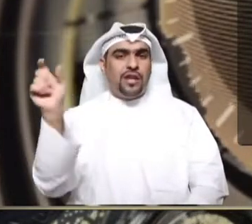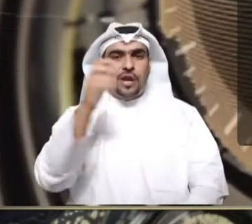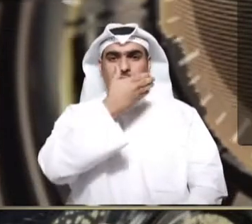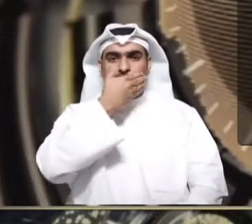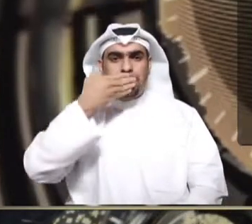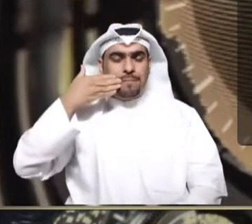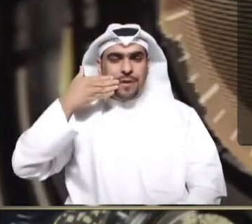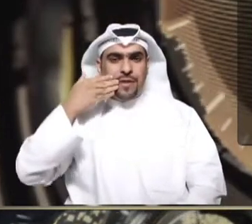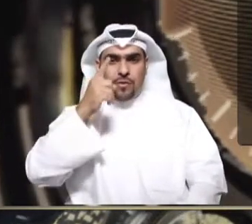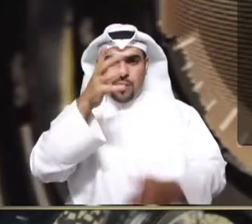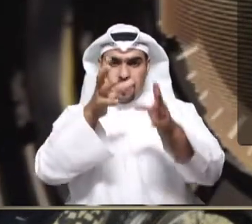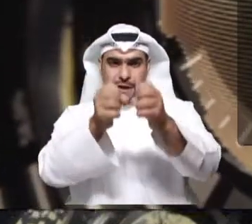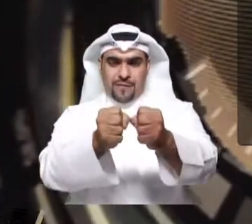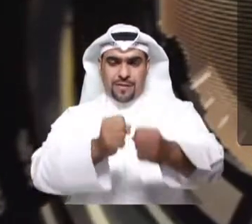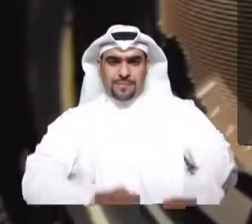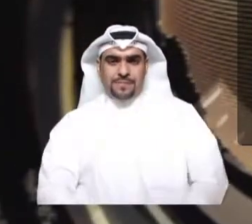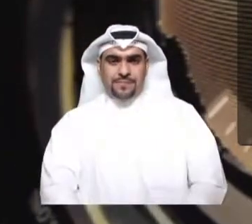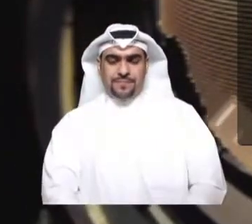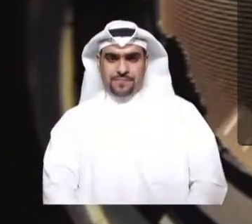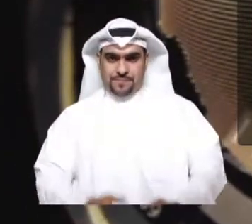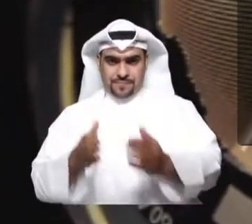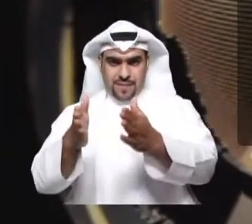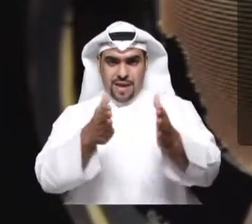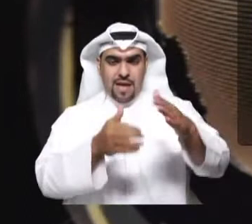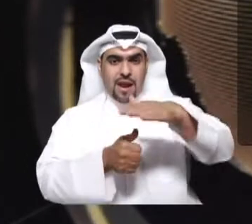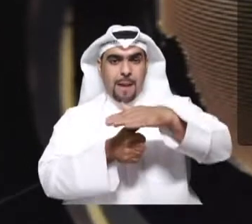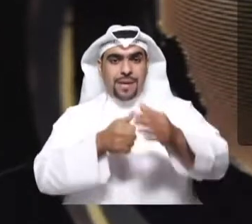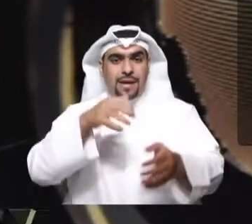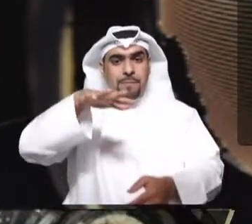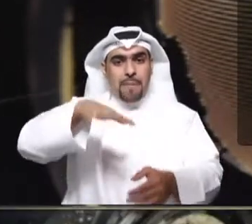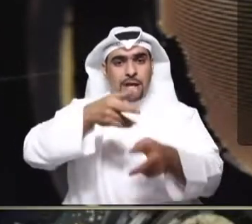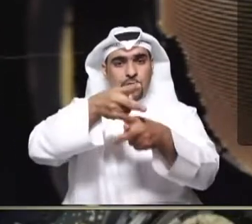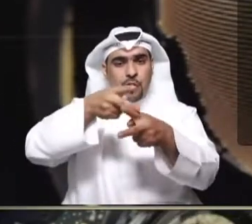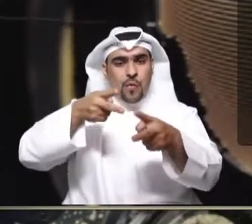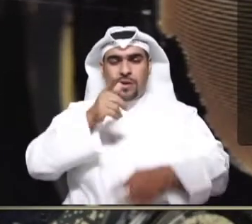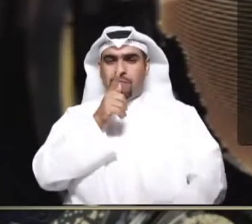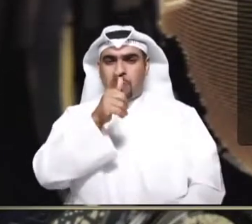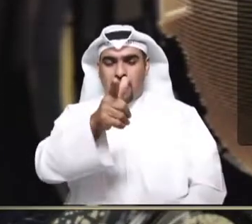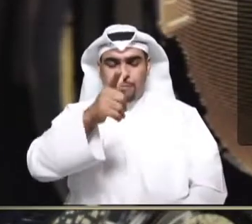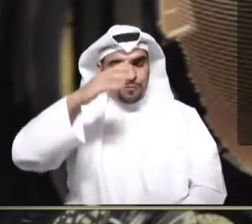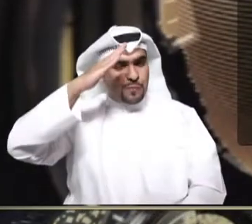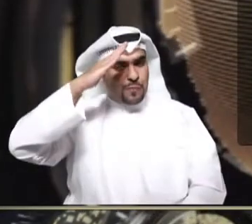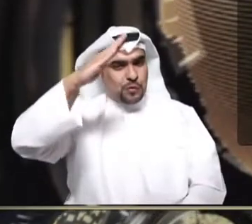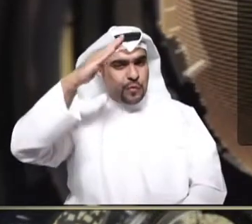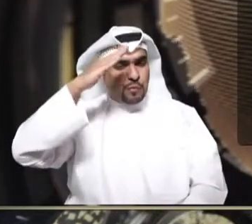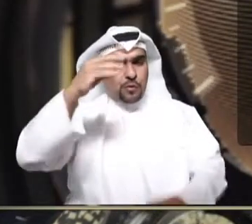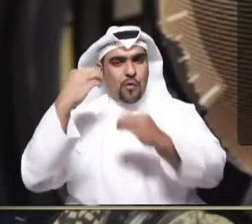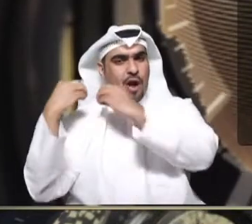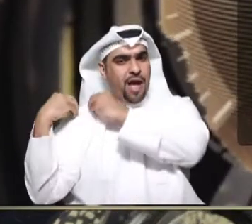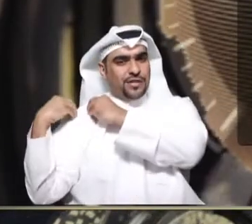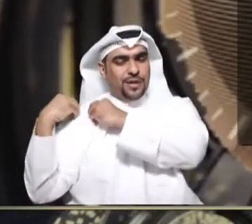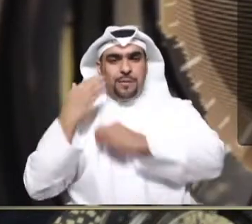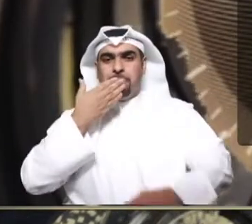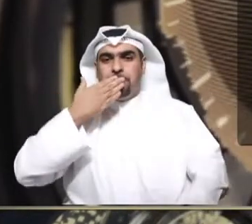الصحة والعافية. وقد شكر سموه حفظه الله جلالته على هذه البادرة الكريمة